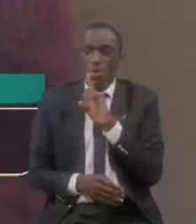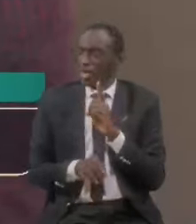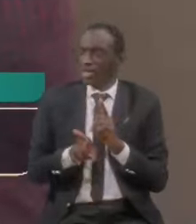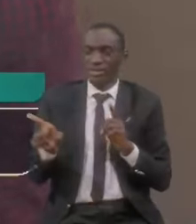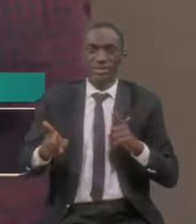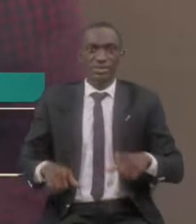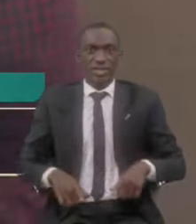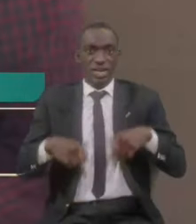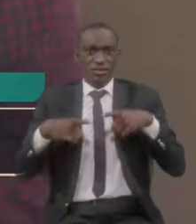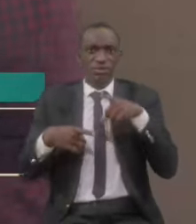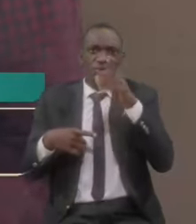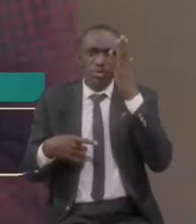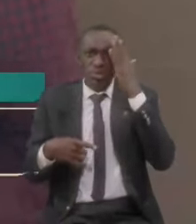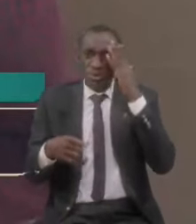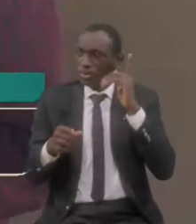et